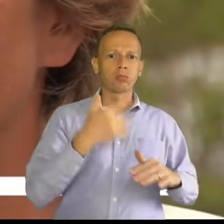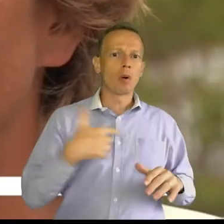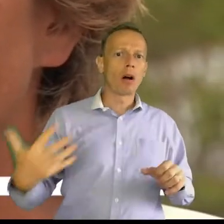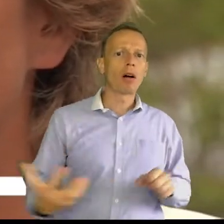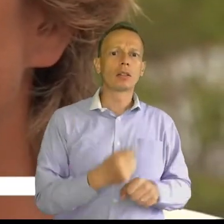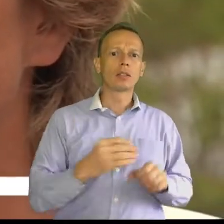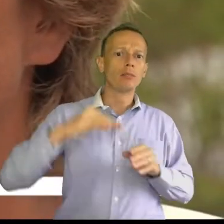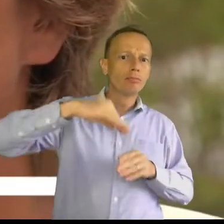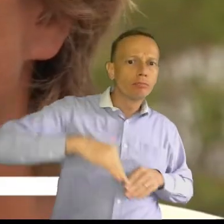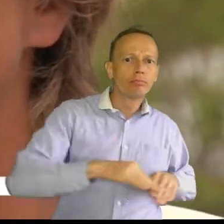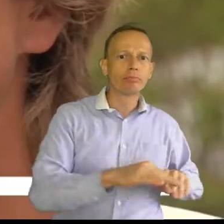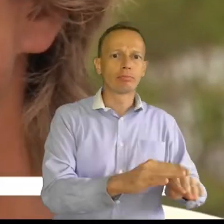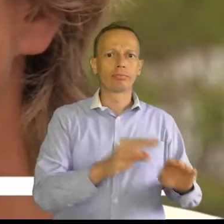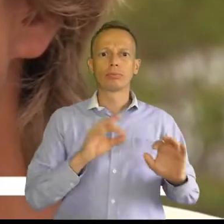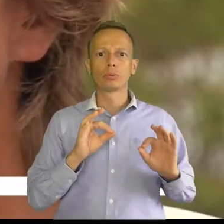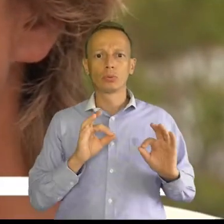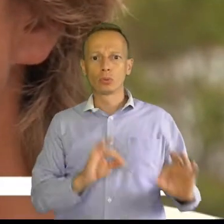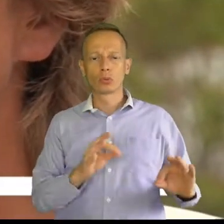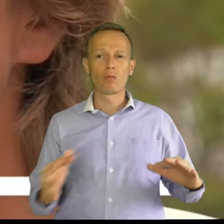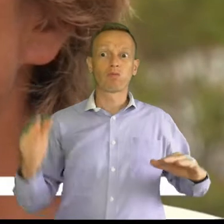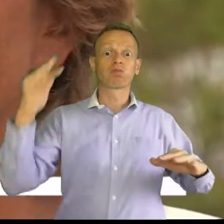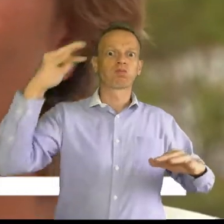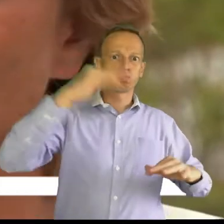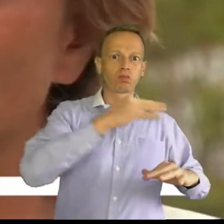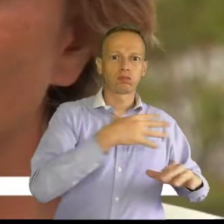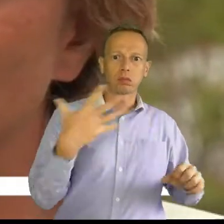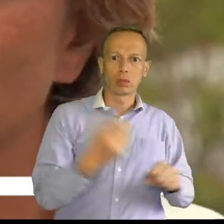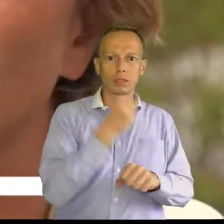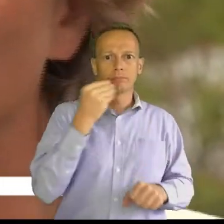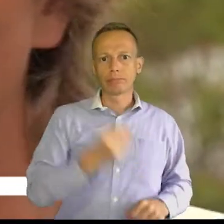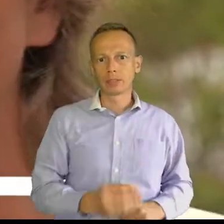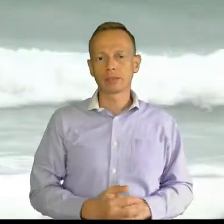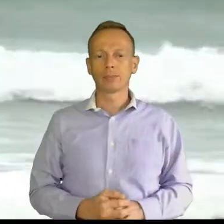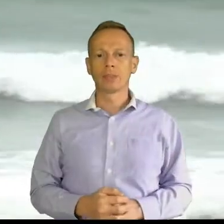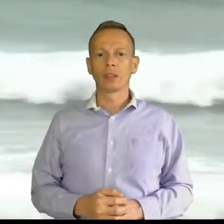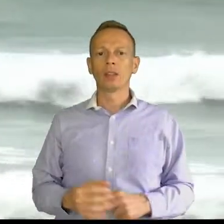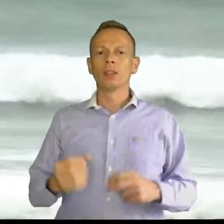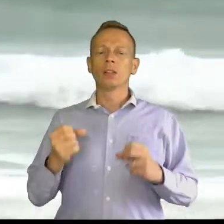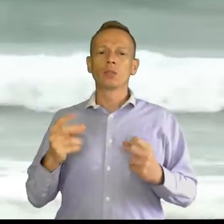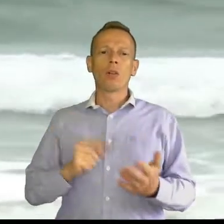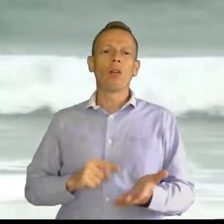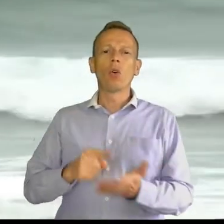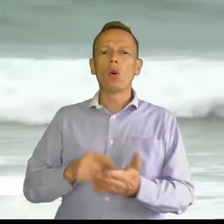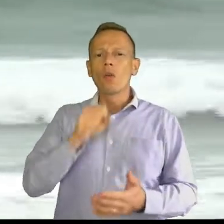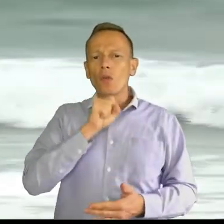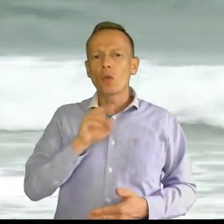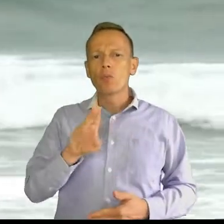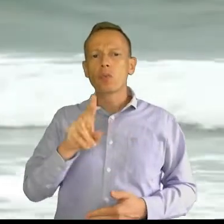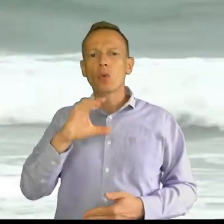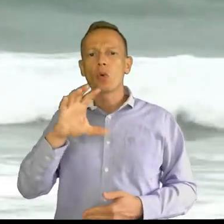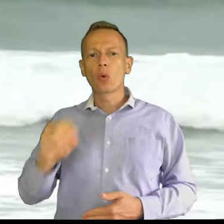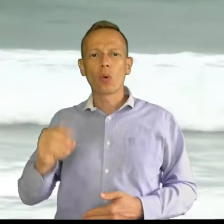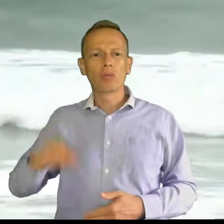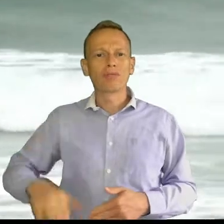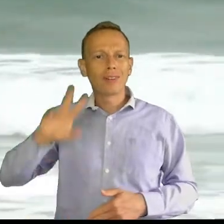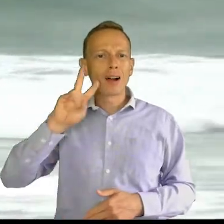À chaque swell, j'arrive à prendre assez de grosses vagues. Le Polynésien revient régulièrement à Vieux-Boucau,